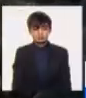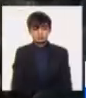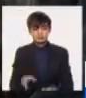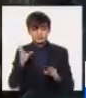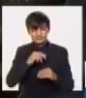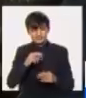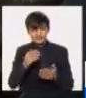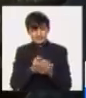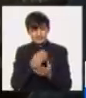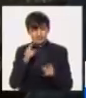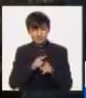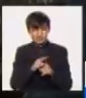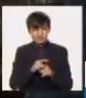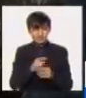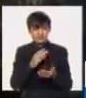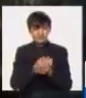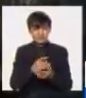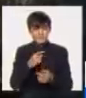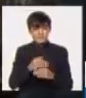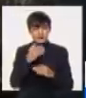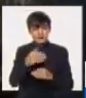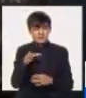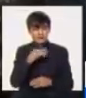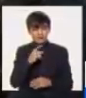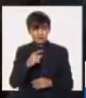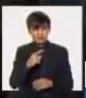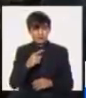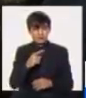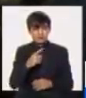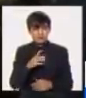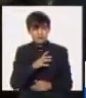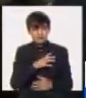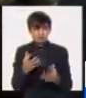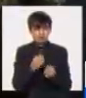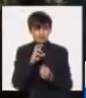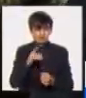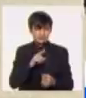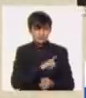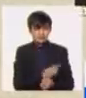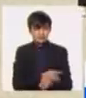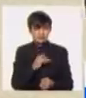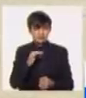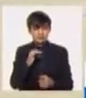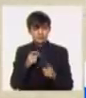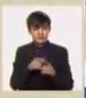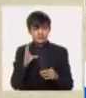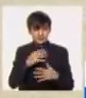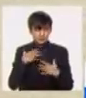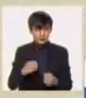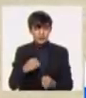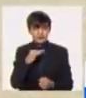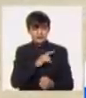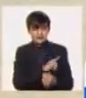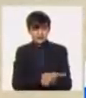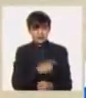Вообще они на линии огня, как говорится, стоят впереди всех, поэтому я их бы очень поддерживал, честное слово. Силы им, здоровья им, они